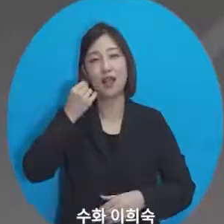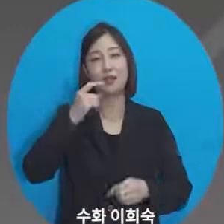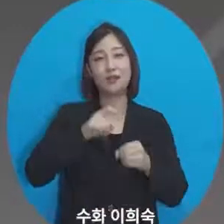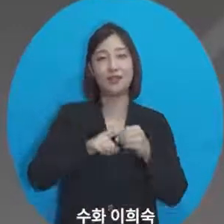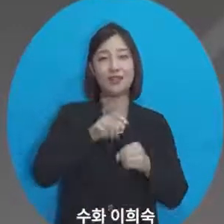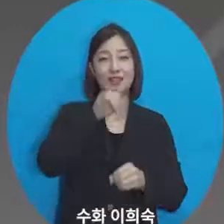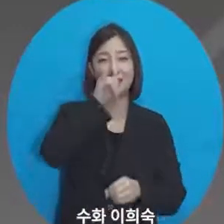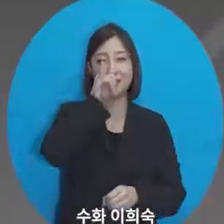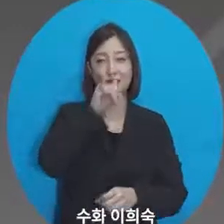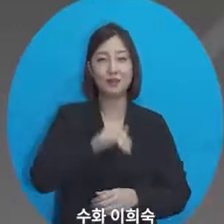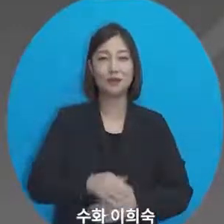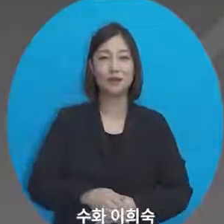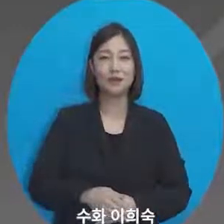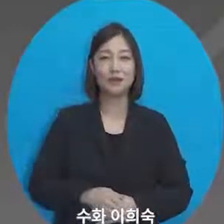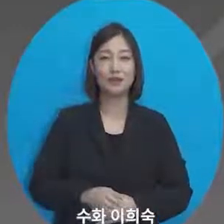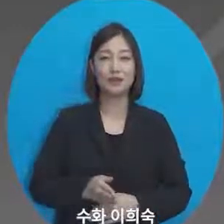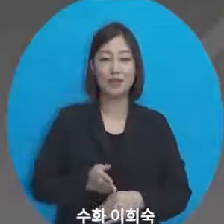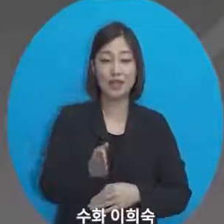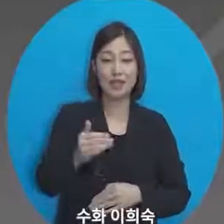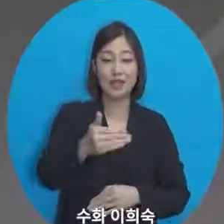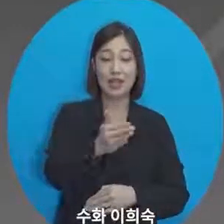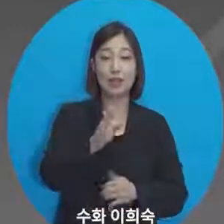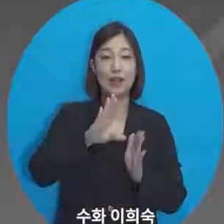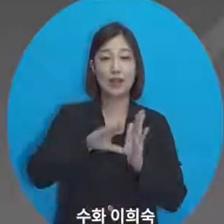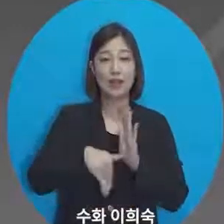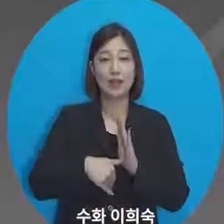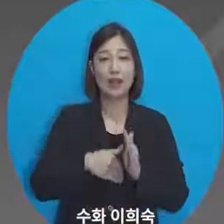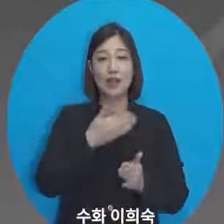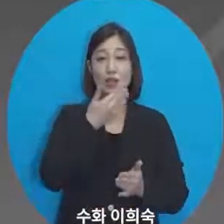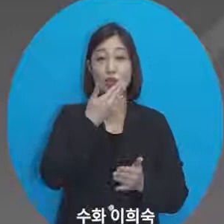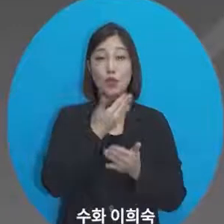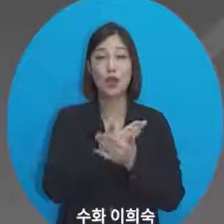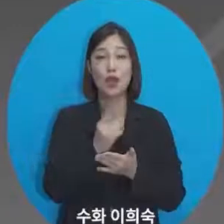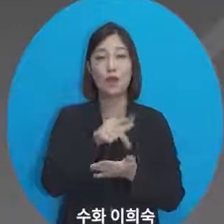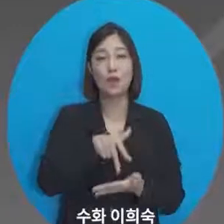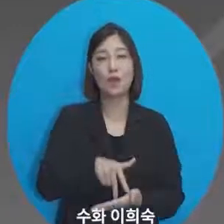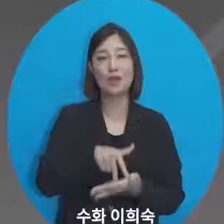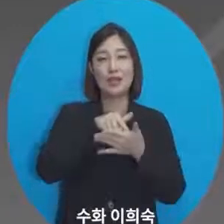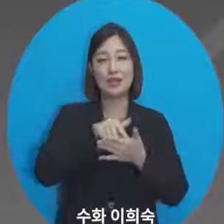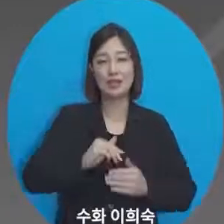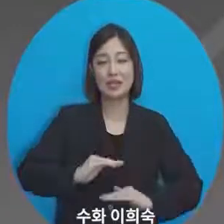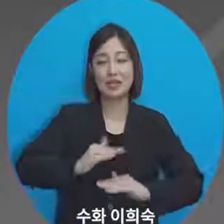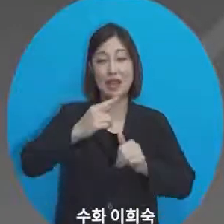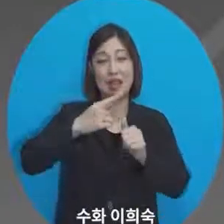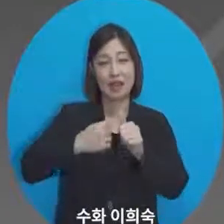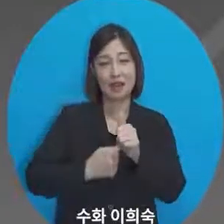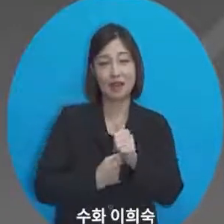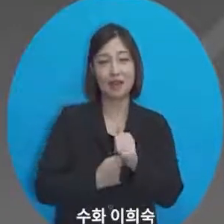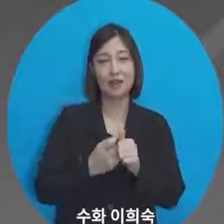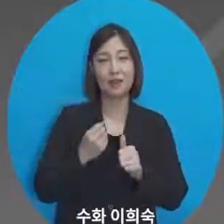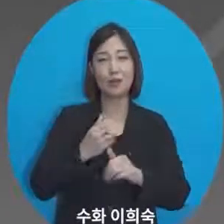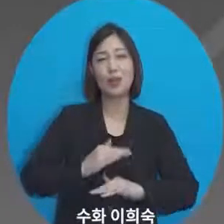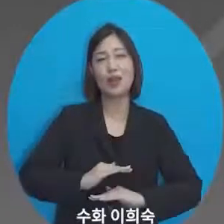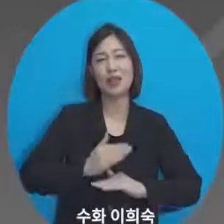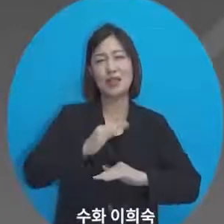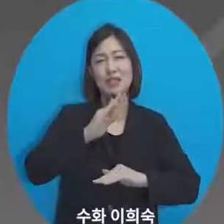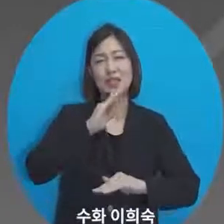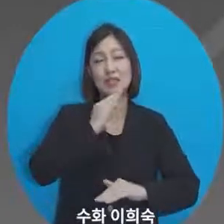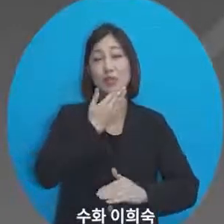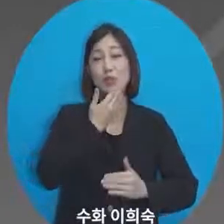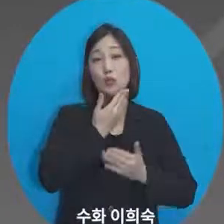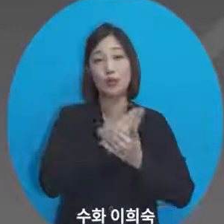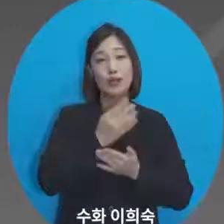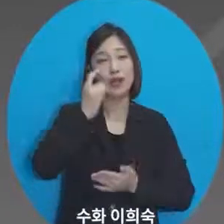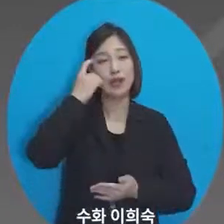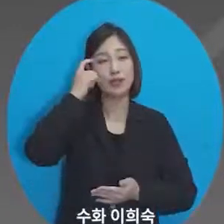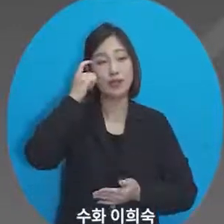그리고 수직 이동 시설로서는 주요 지점에 에스컬레이터 그리고 엘리베이터 그리고 계단, 이 주요한